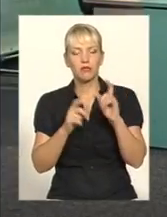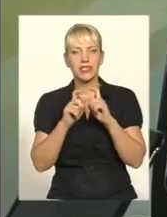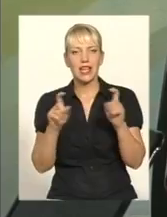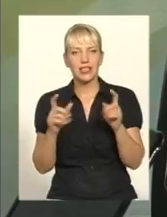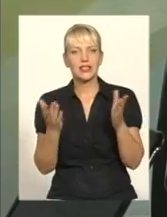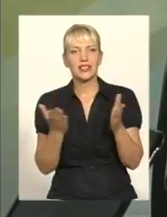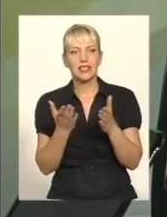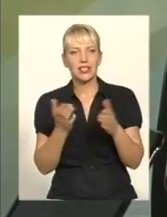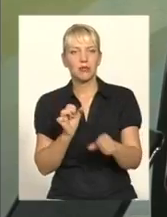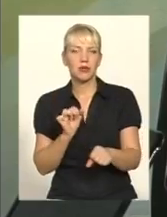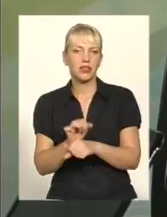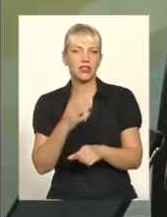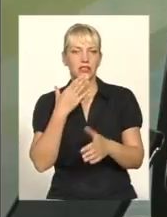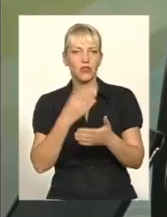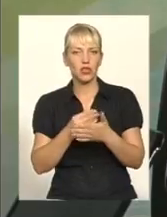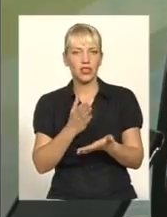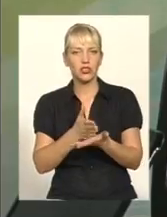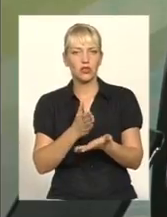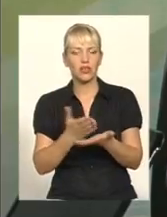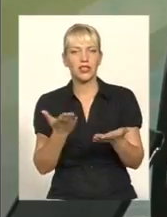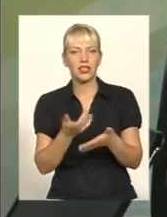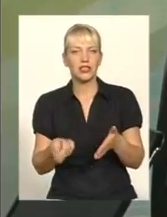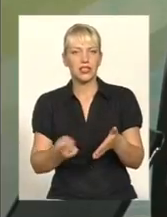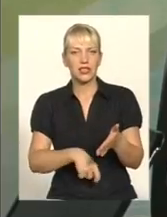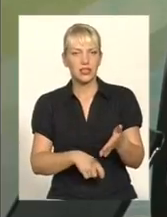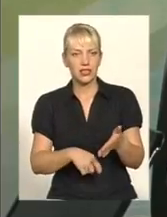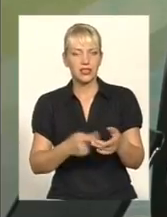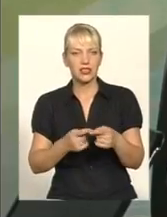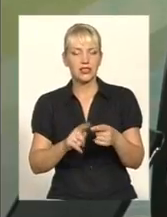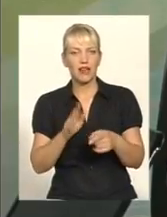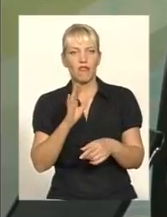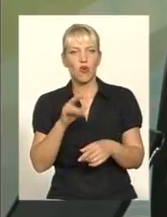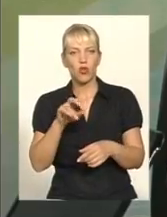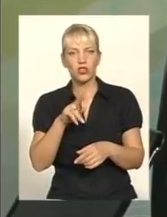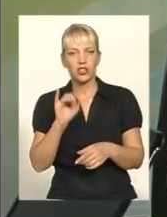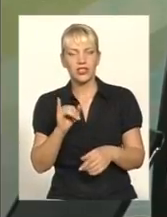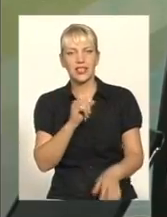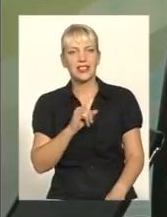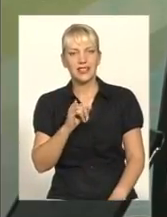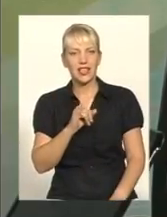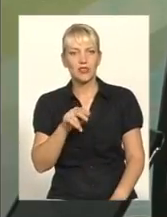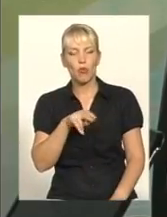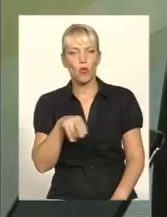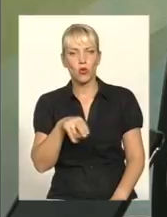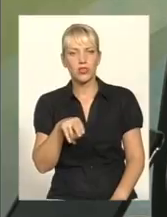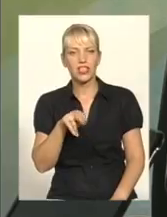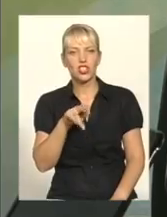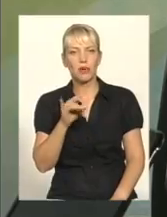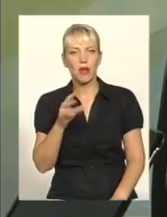які припинили своє існування, тобто які закрилися. Власне, це у Волочиському, Ізяславському, Полонському, Чемеровецькому